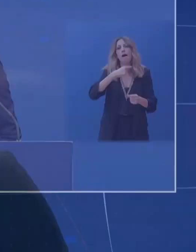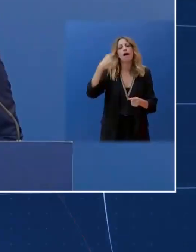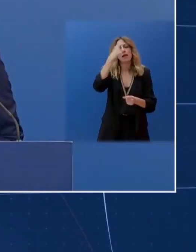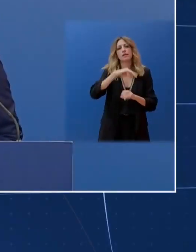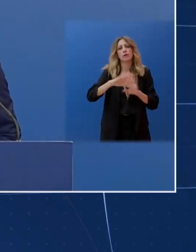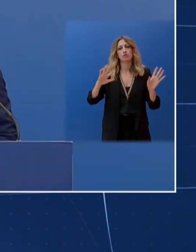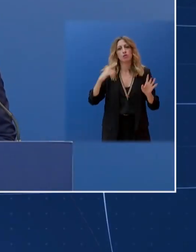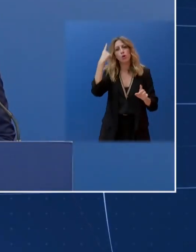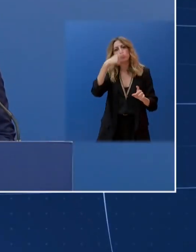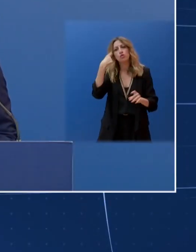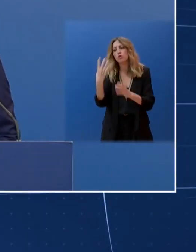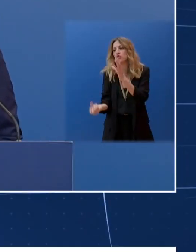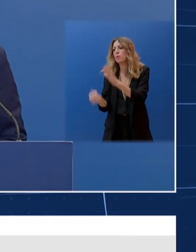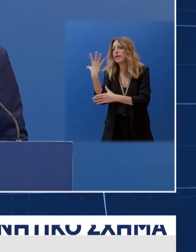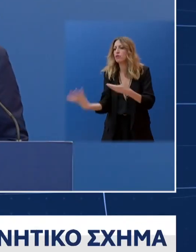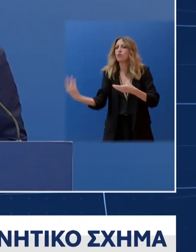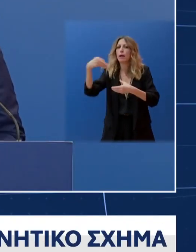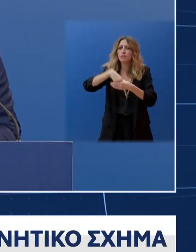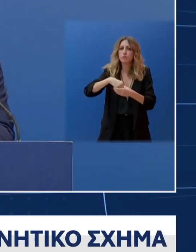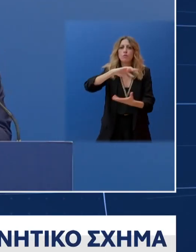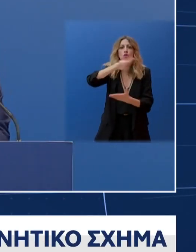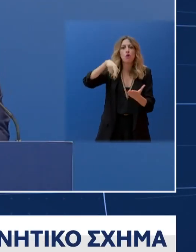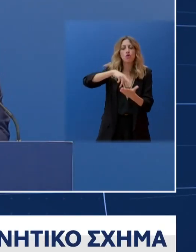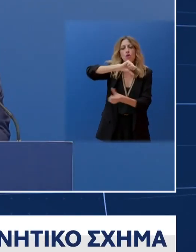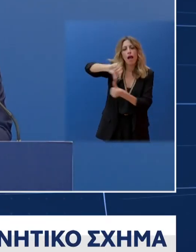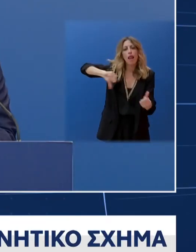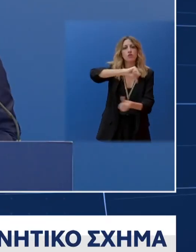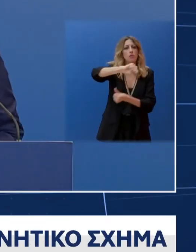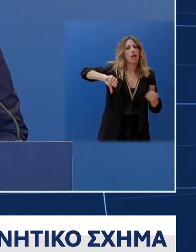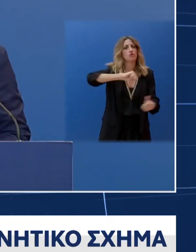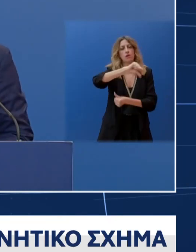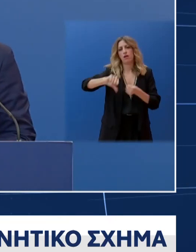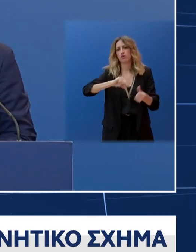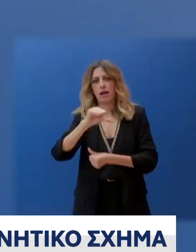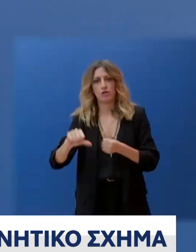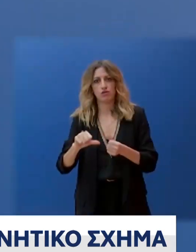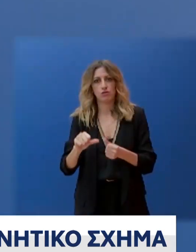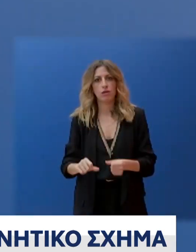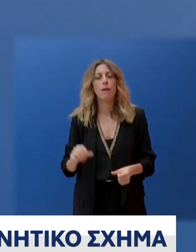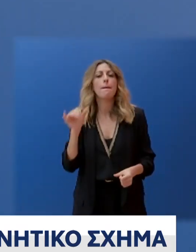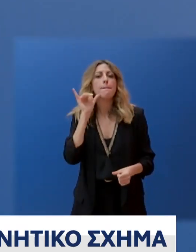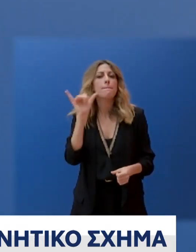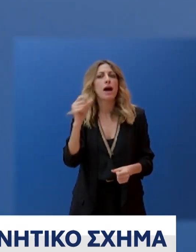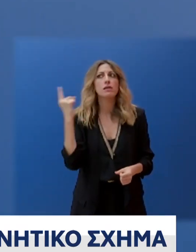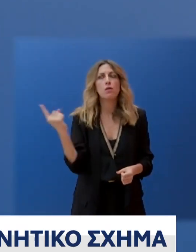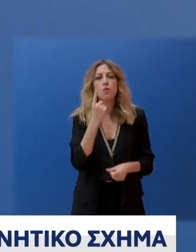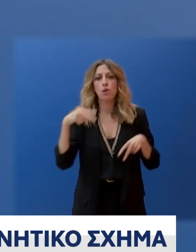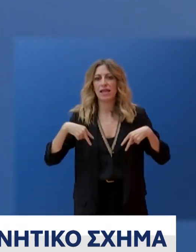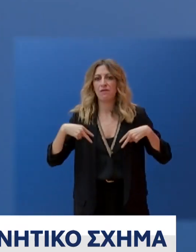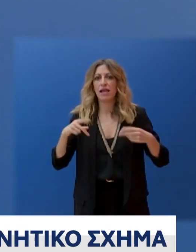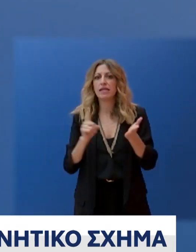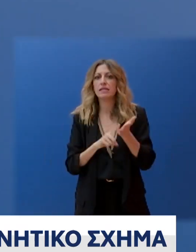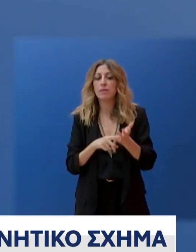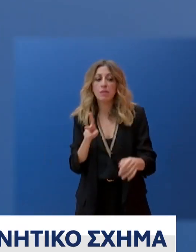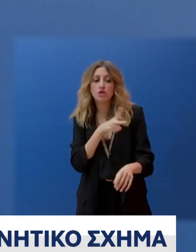κυρίες και κύριοι, διακόπτουμε το πρόγραμμά μας και συνδεόμαστε με τη Γραμματεία Ενημέρωσης να δούμε ποιο είναι το νέο κυβερνητικό σχήμα. Κατάλληλο χρόνο, ευελιξία.